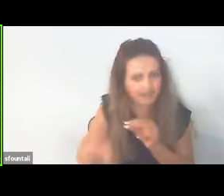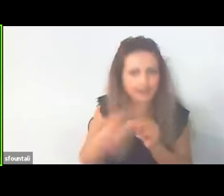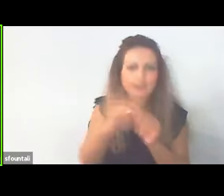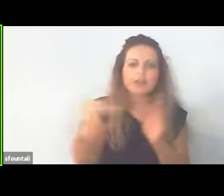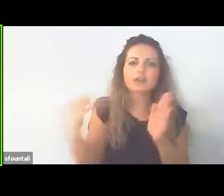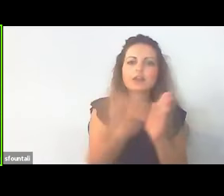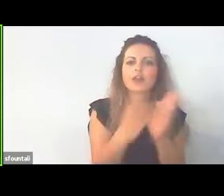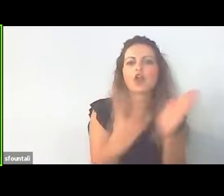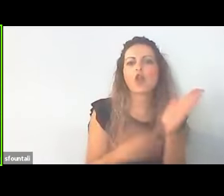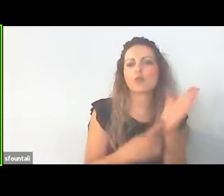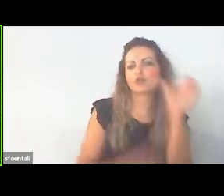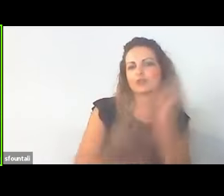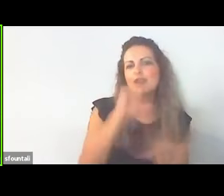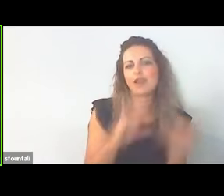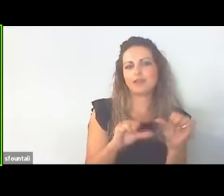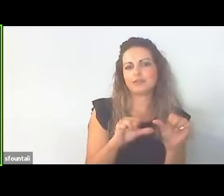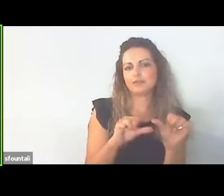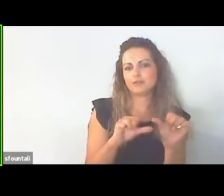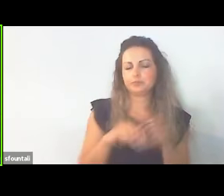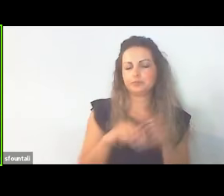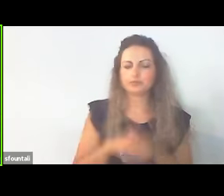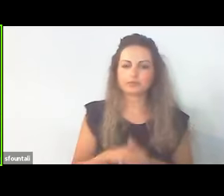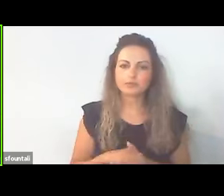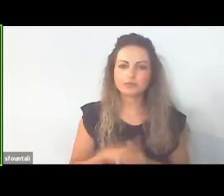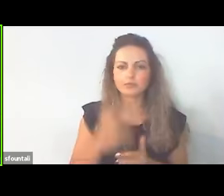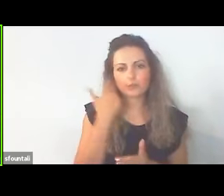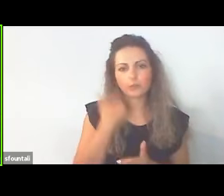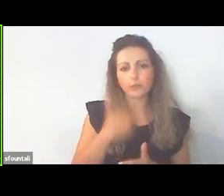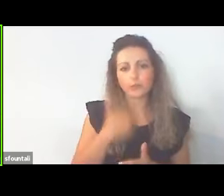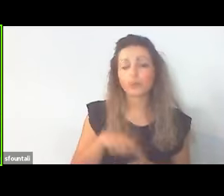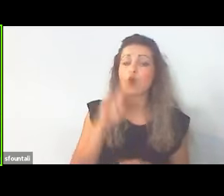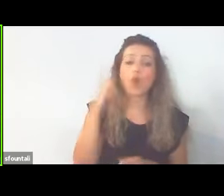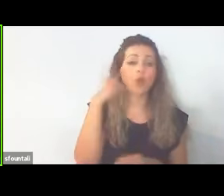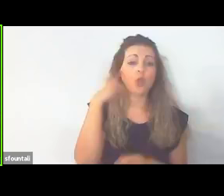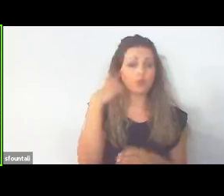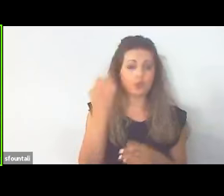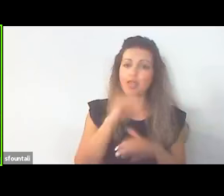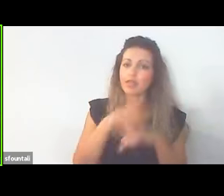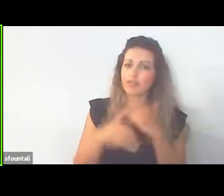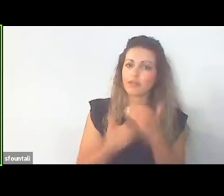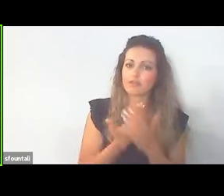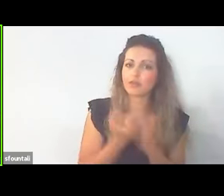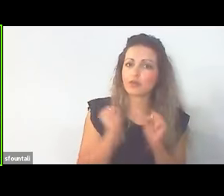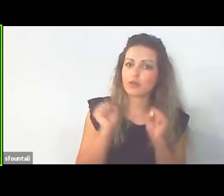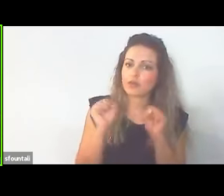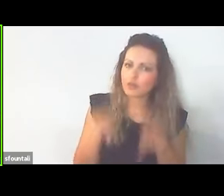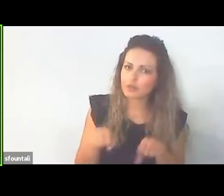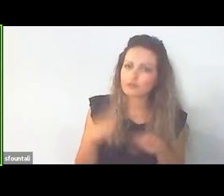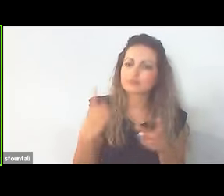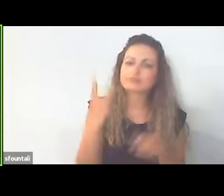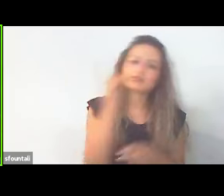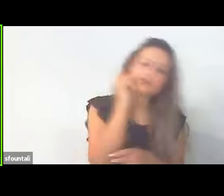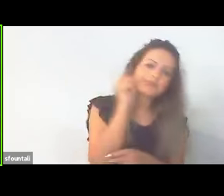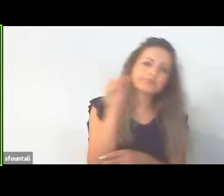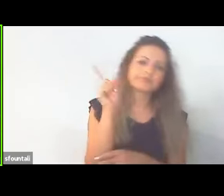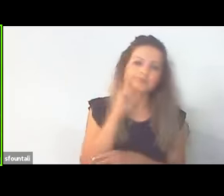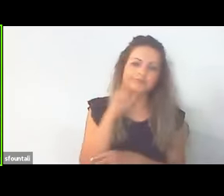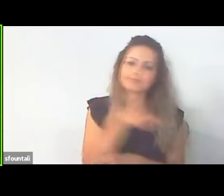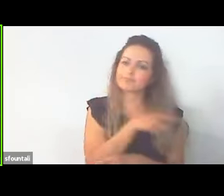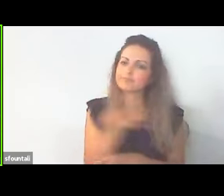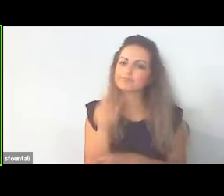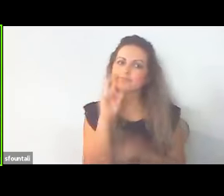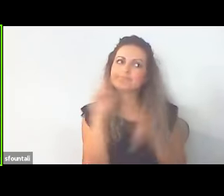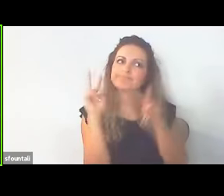έννοια, νομίζω ότι έχει ενδιαφέρον να δει καμιά και κανείς το